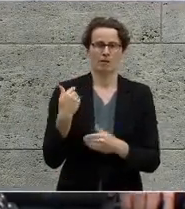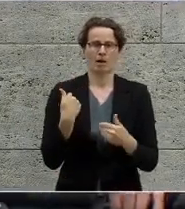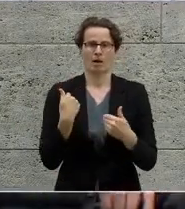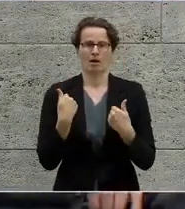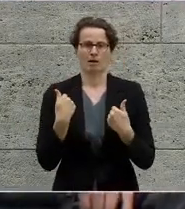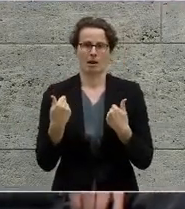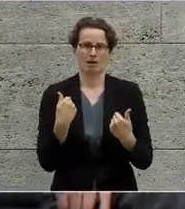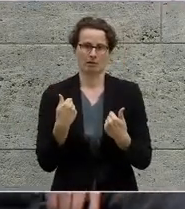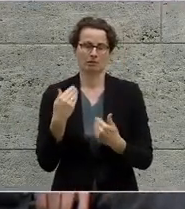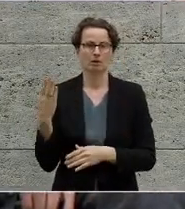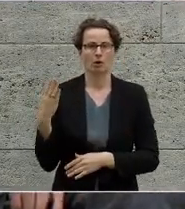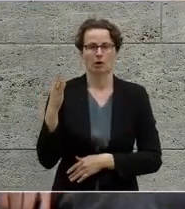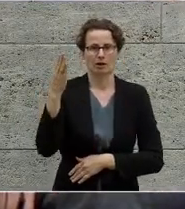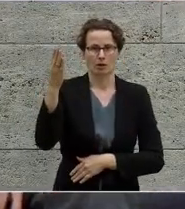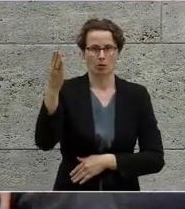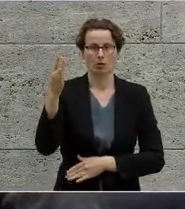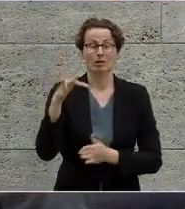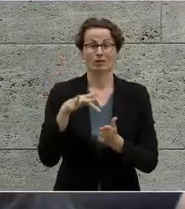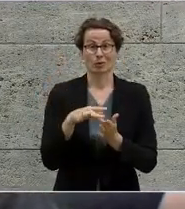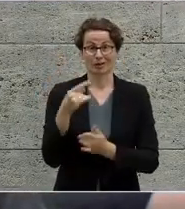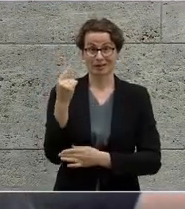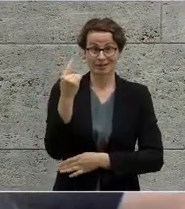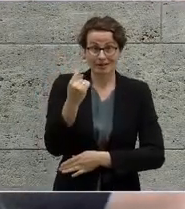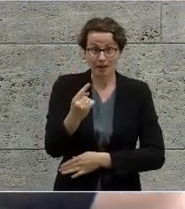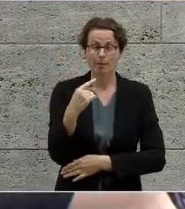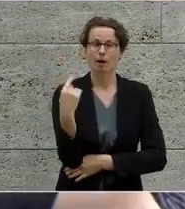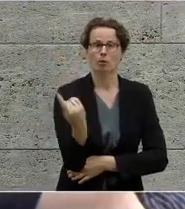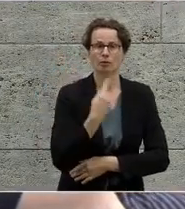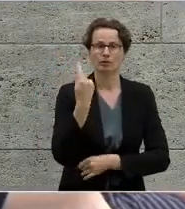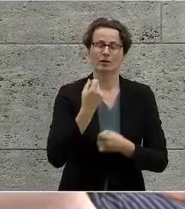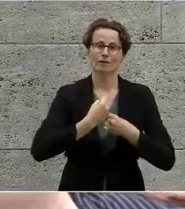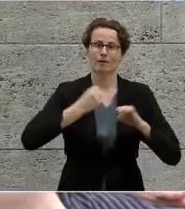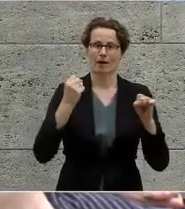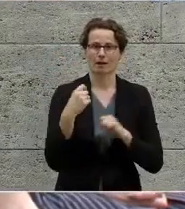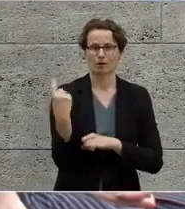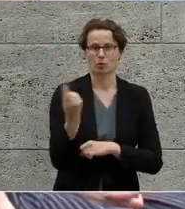unsere freiheitlich-demokratische Grundordnung verteidigen.